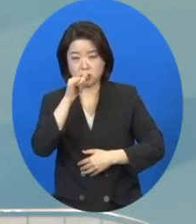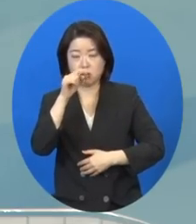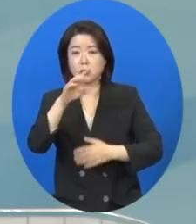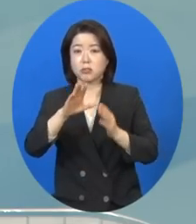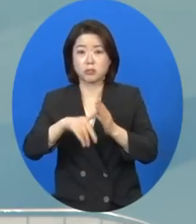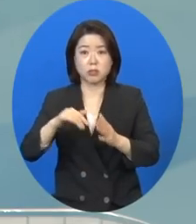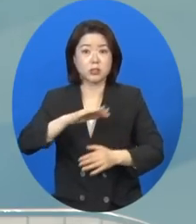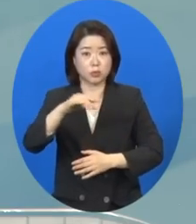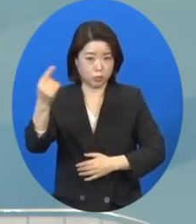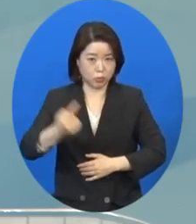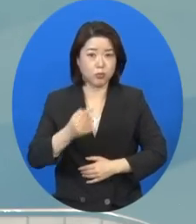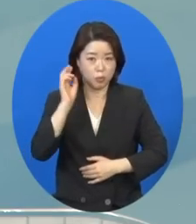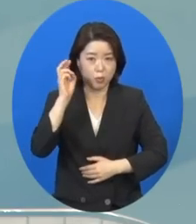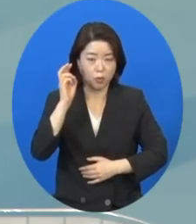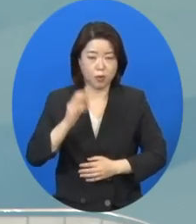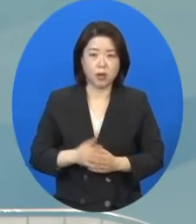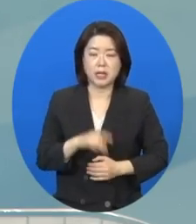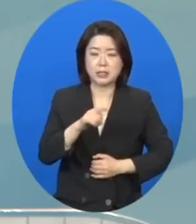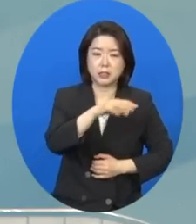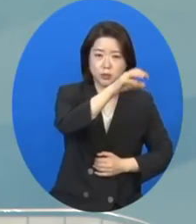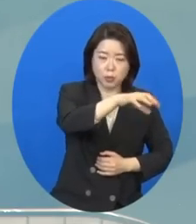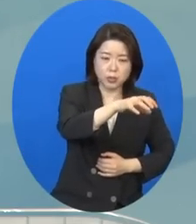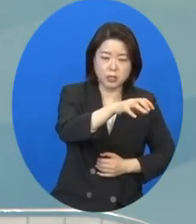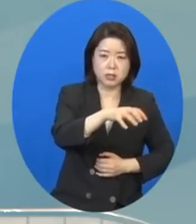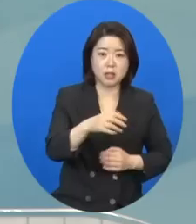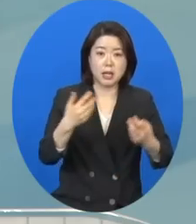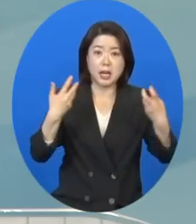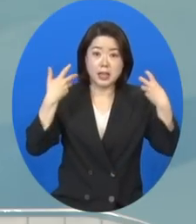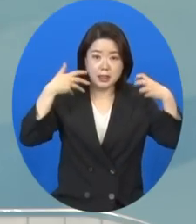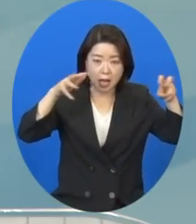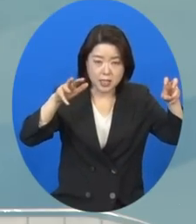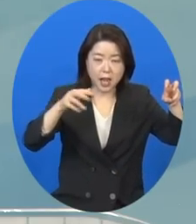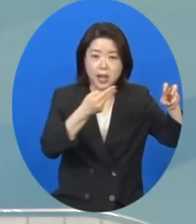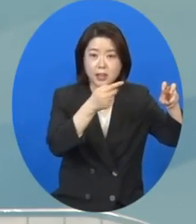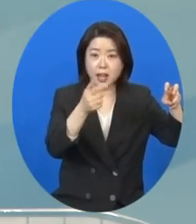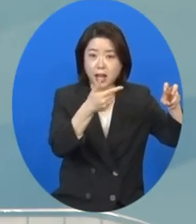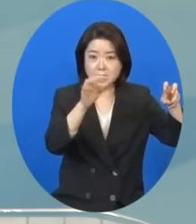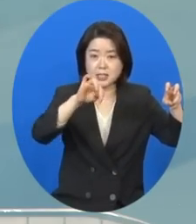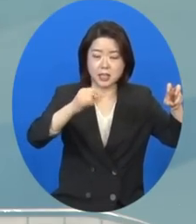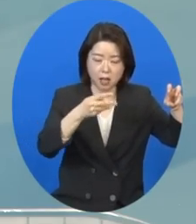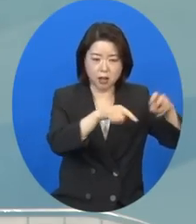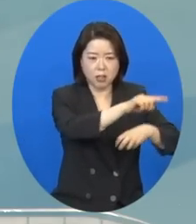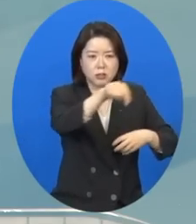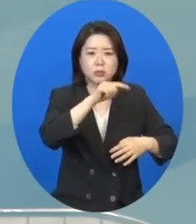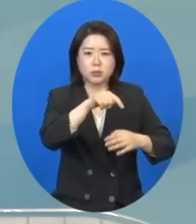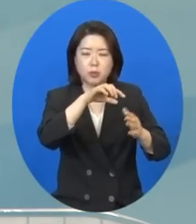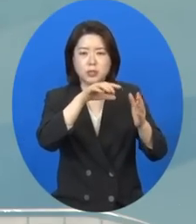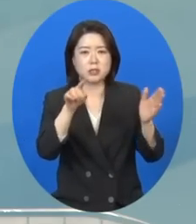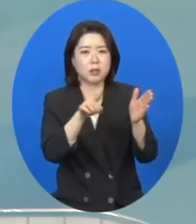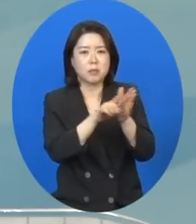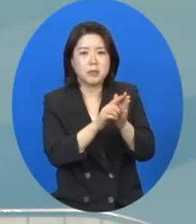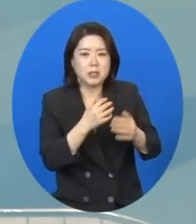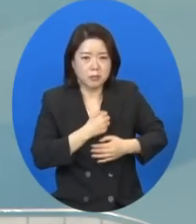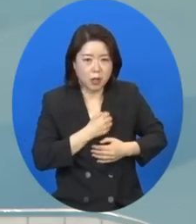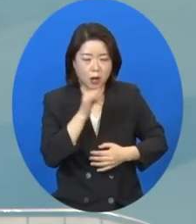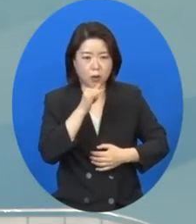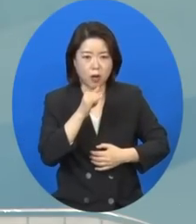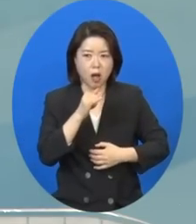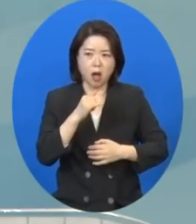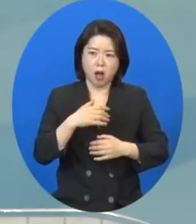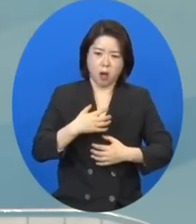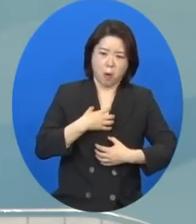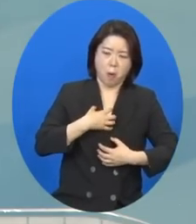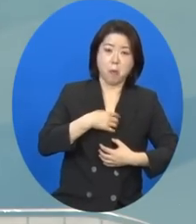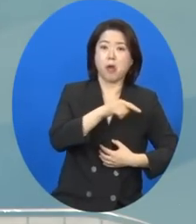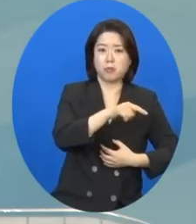시대가 올 수 있습니다 거기에서 다니엘은 신앙생활을 하는 거예요 숱한 모함과 시기와 목숨의 위협을 당합니다 기도